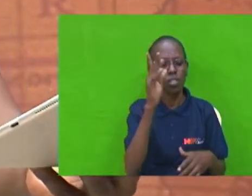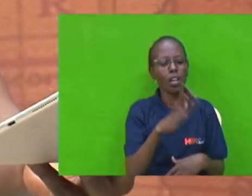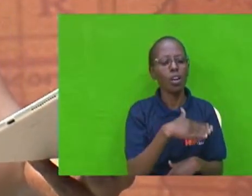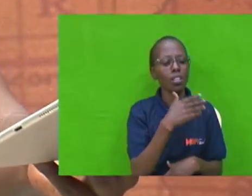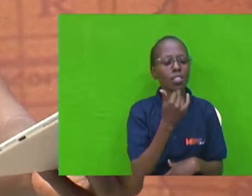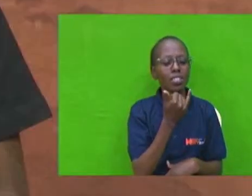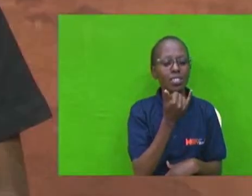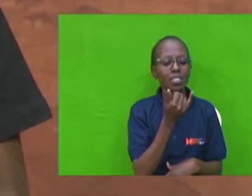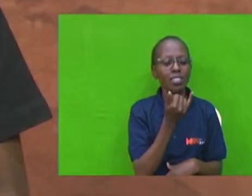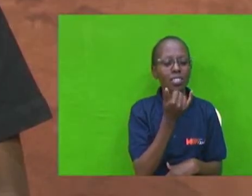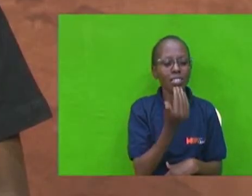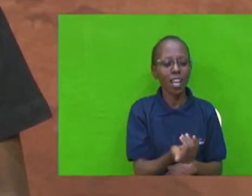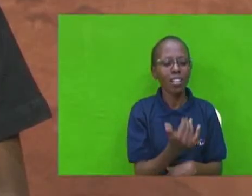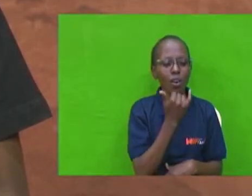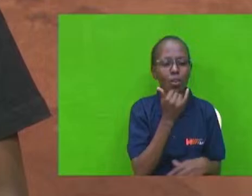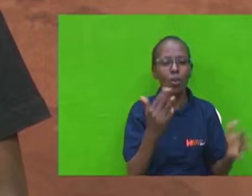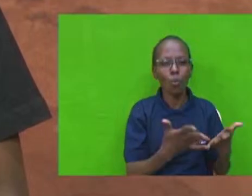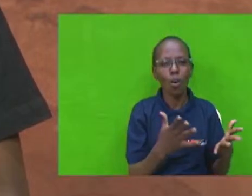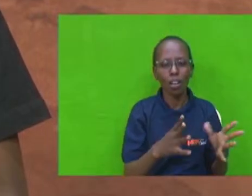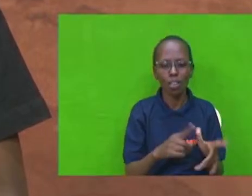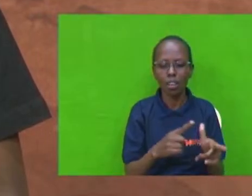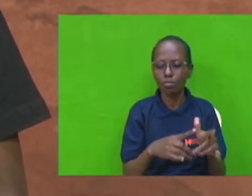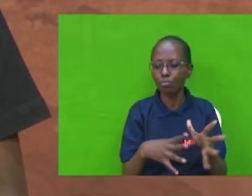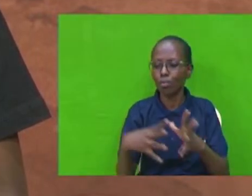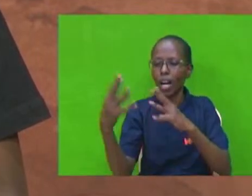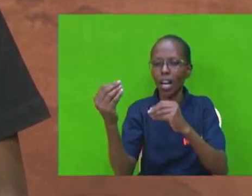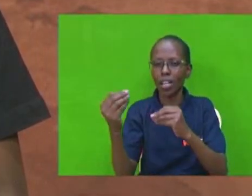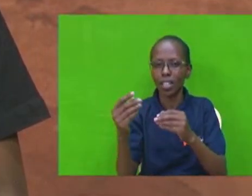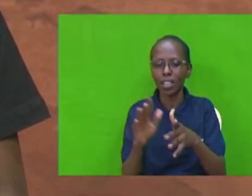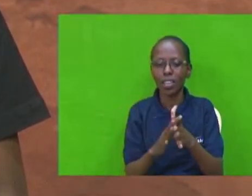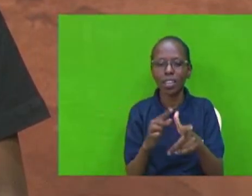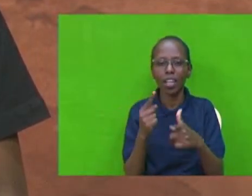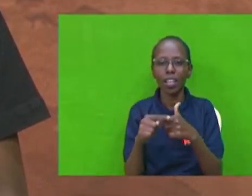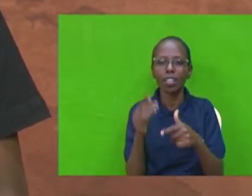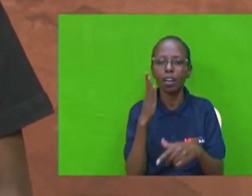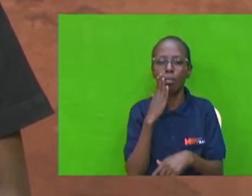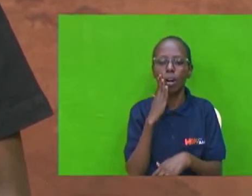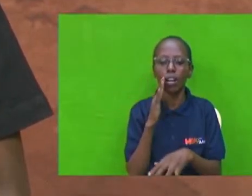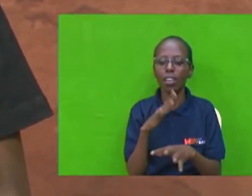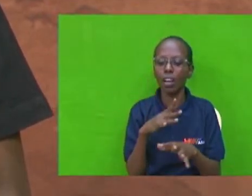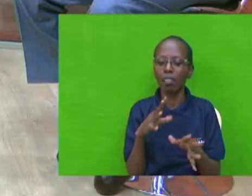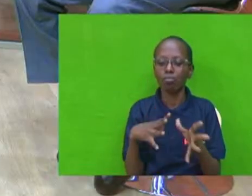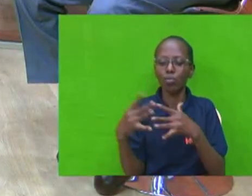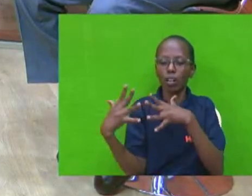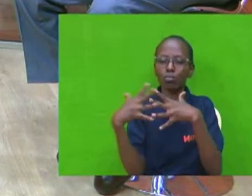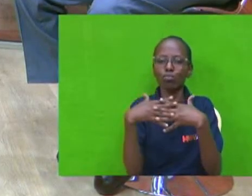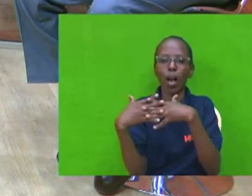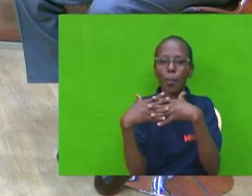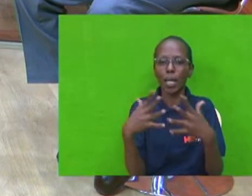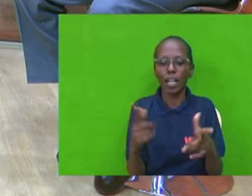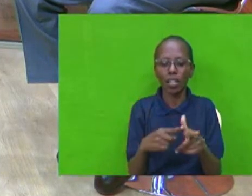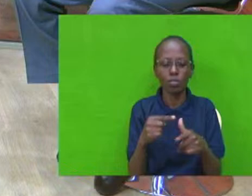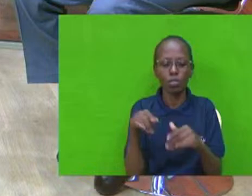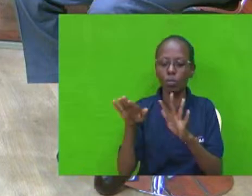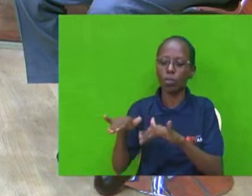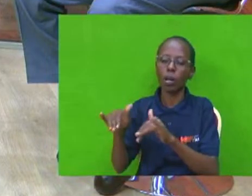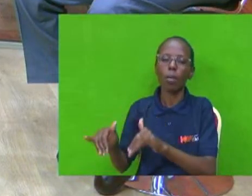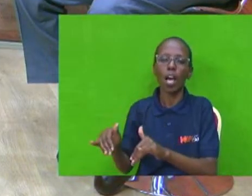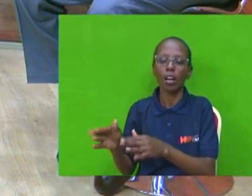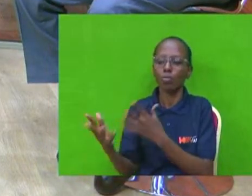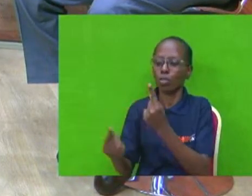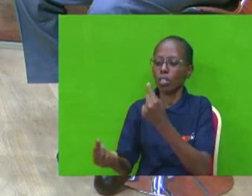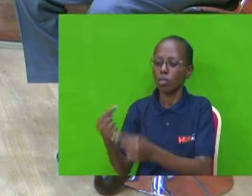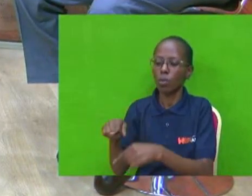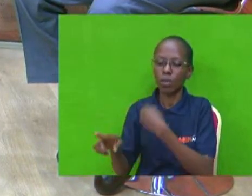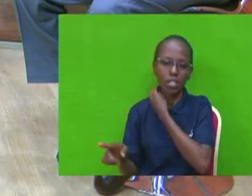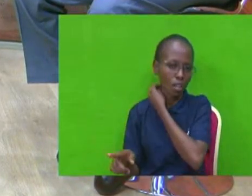watoto wanakuchukia wanaenda ngambo. Mama tunjaribu kwenda ngambo. Ubaki hapa tu. Ukipikia nene